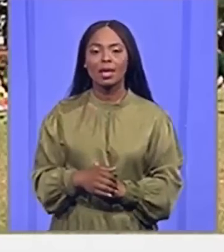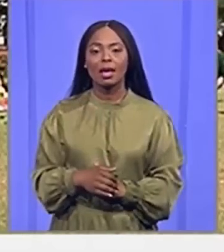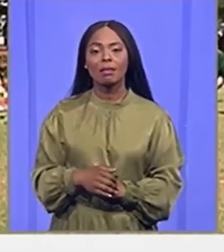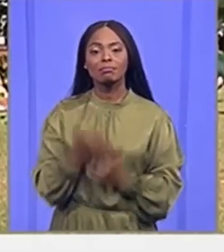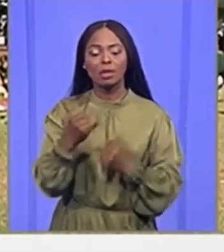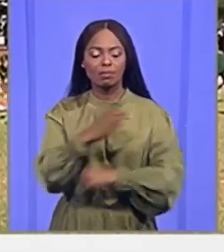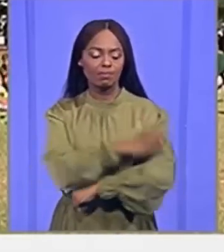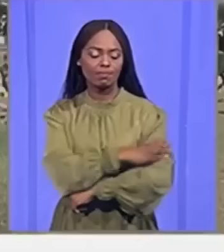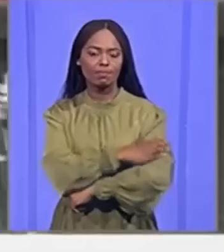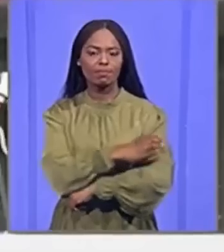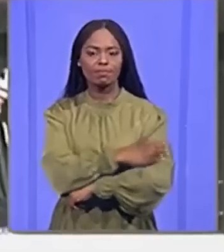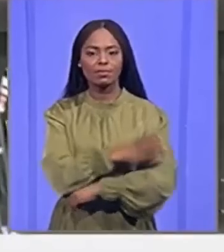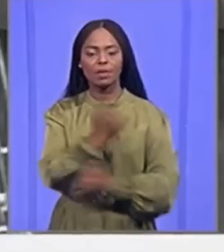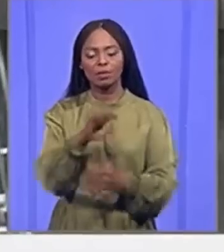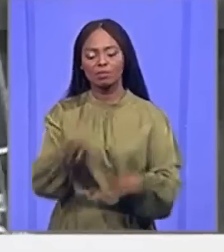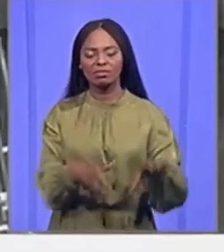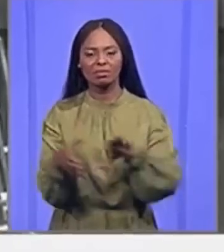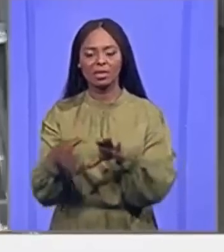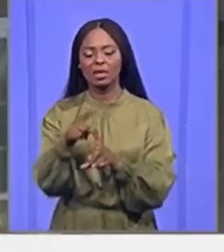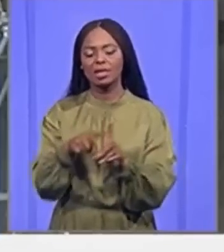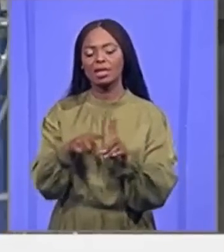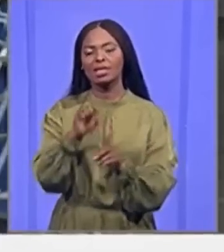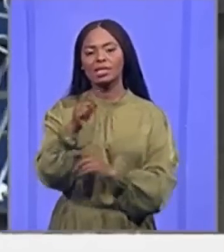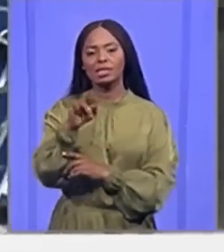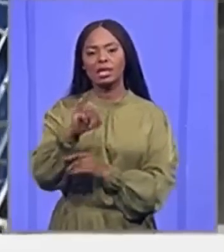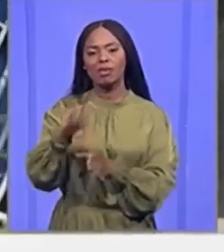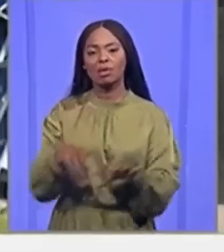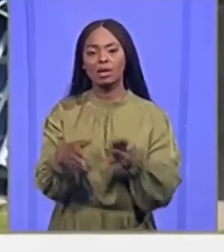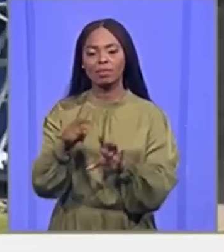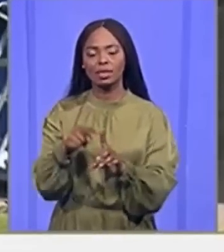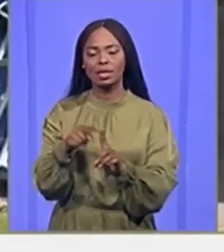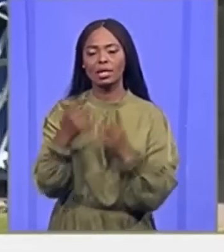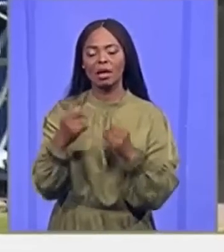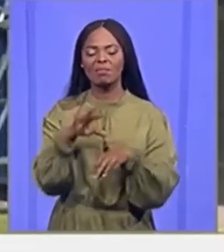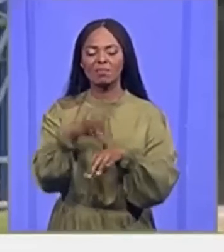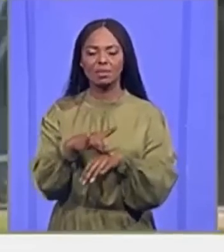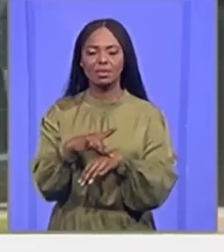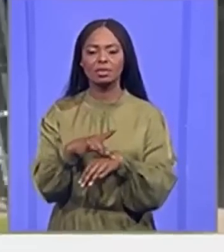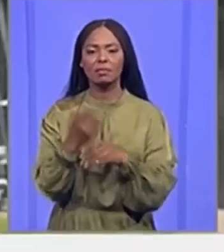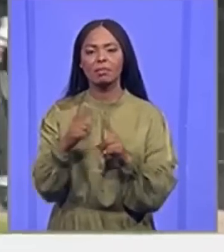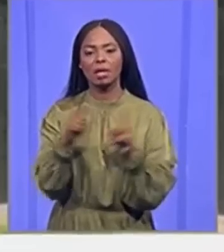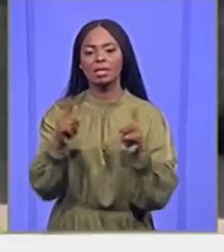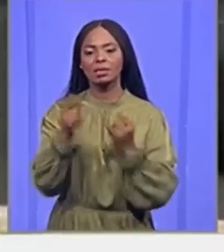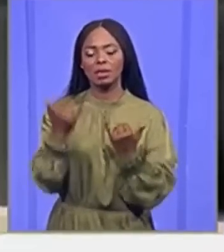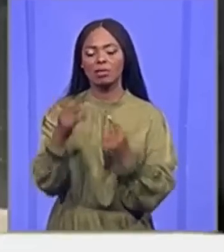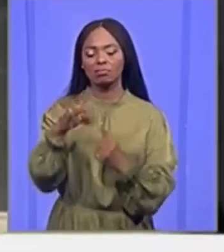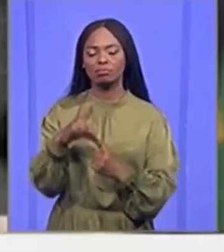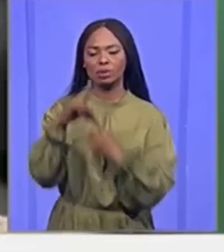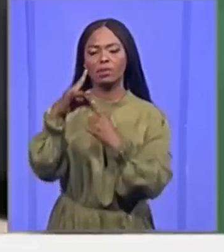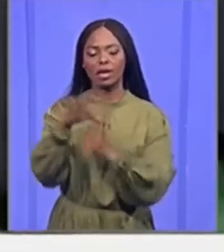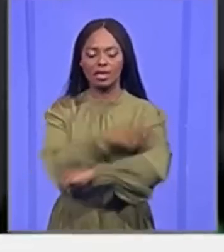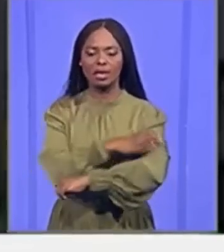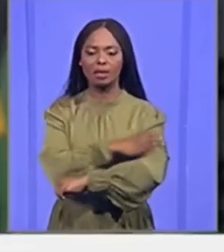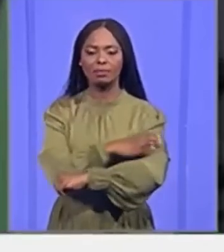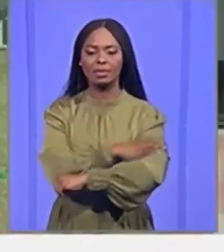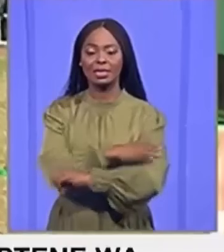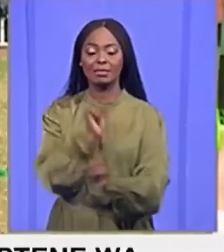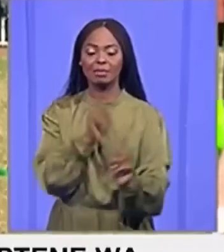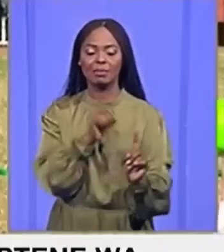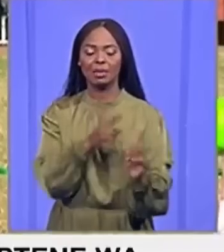Siya Kolisi a ntse a fumana kalafo ka morao tswa kotsi. Duan van Muller o kgethile ho ba mokaptene wa sehlopha se tlang ho botsana dipotso le Australia